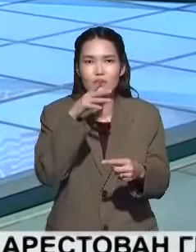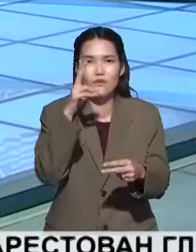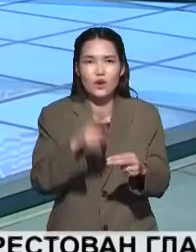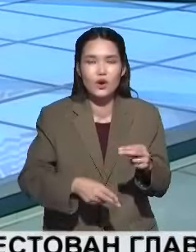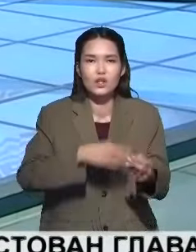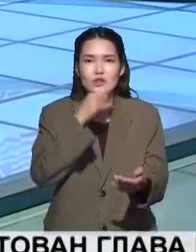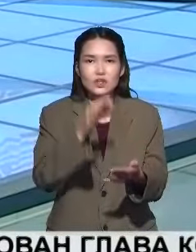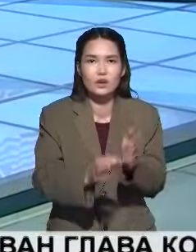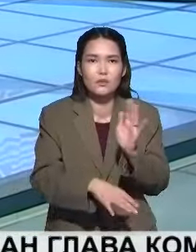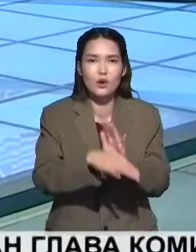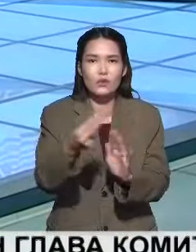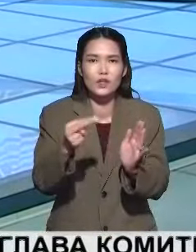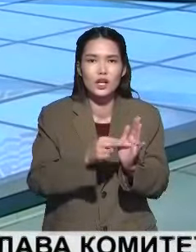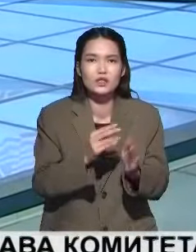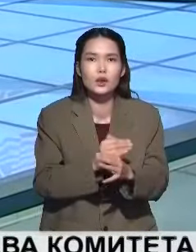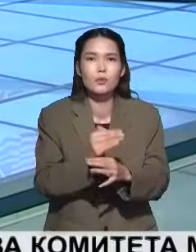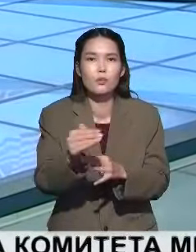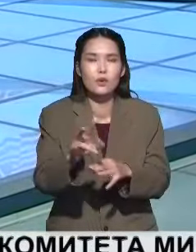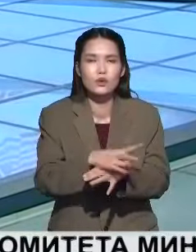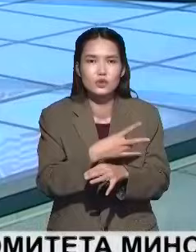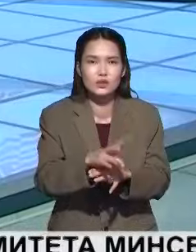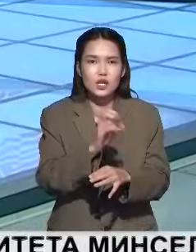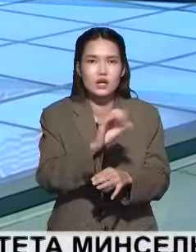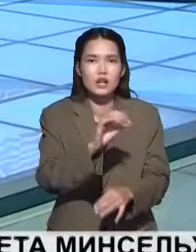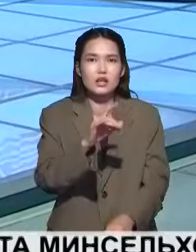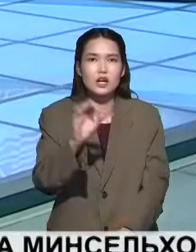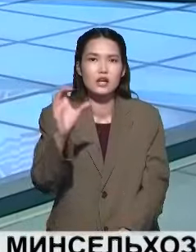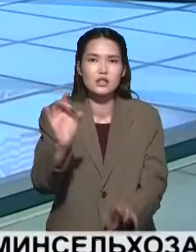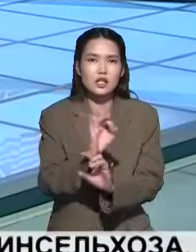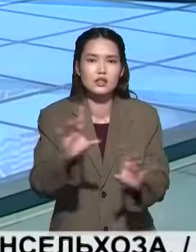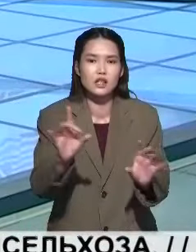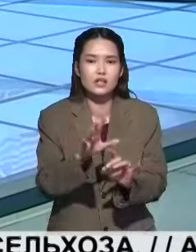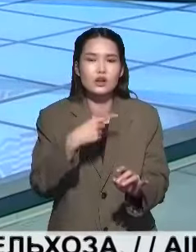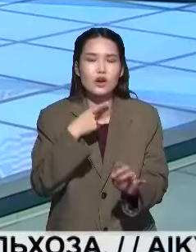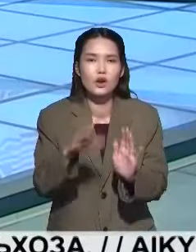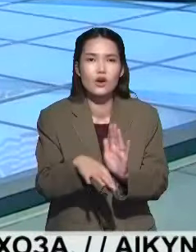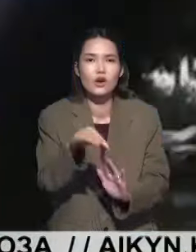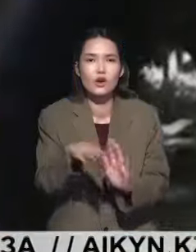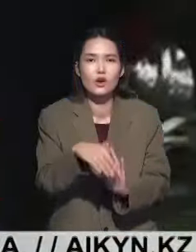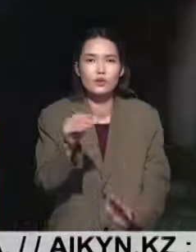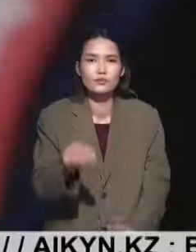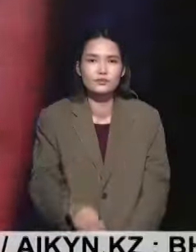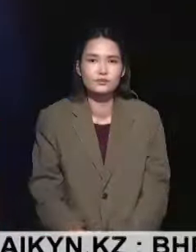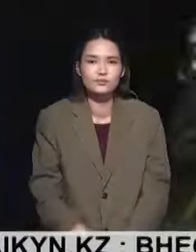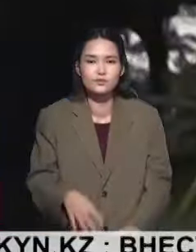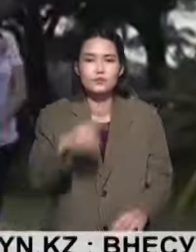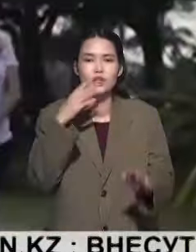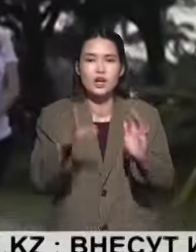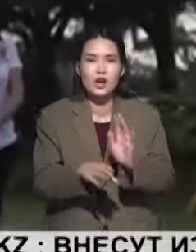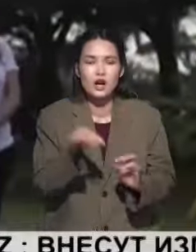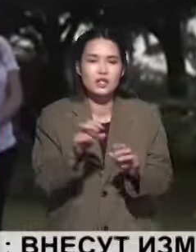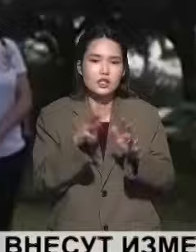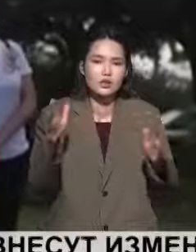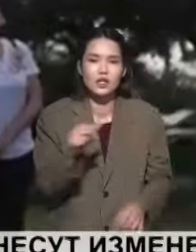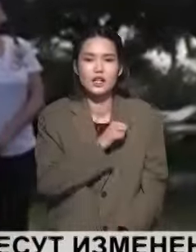окончательные результаты выборов станут известны лишь поздно ночью. Анна Расюмбаева расскажет о ходе голосования. Голосуют не только в самой